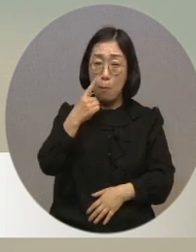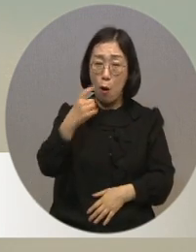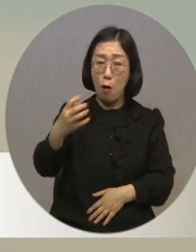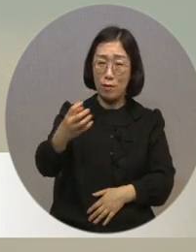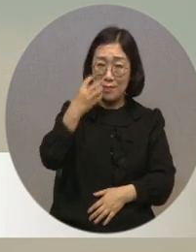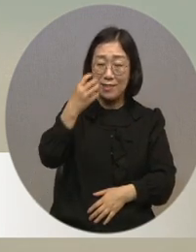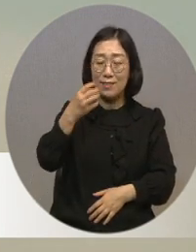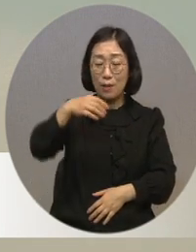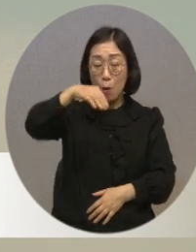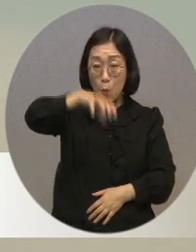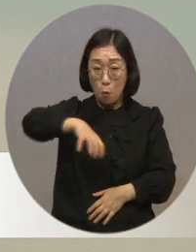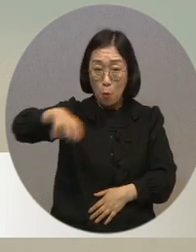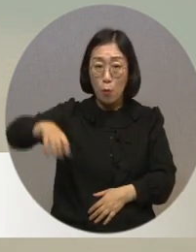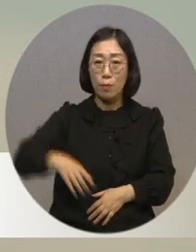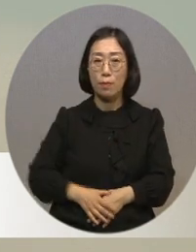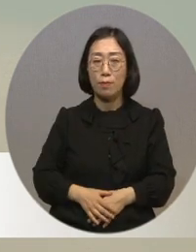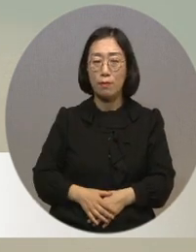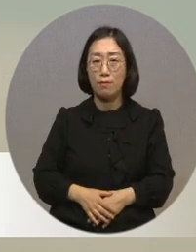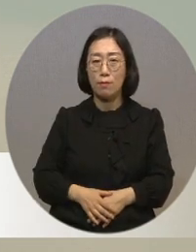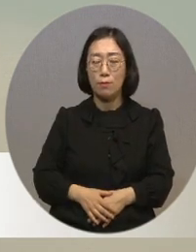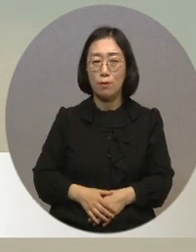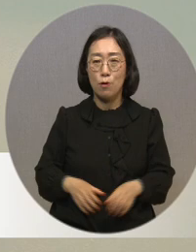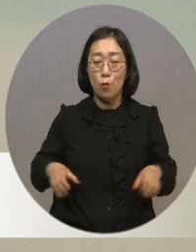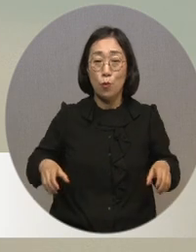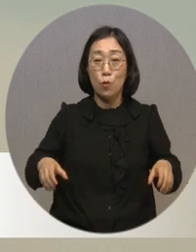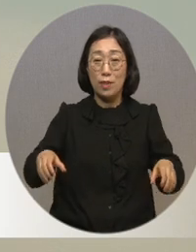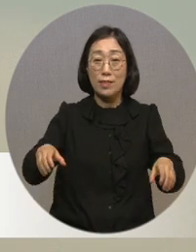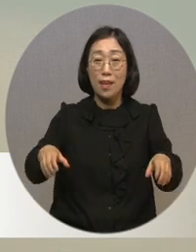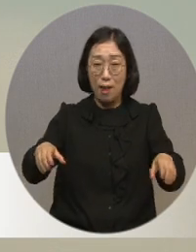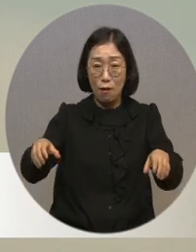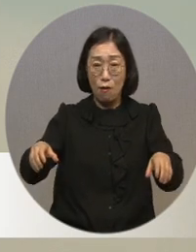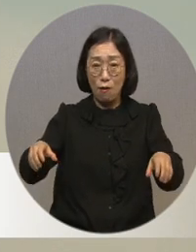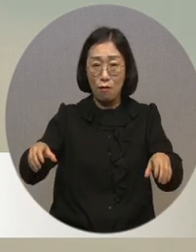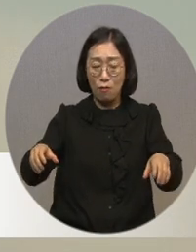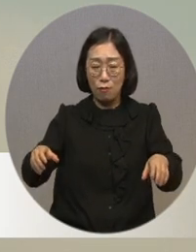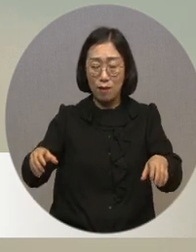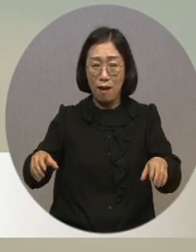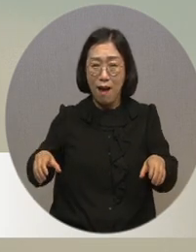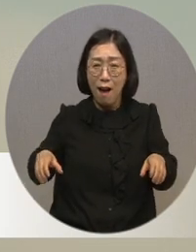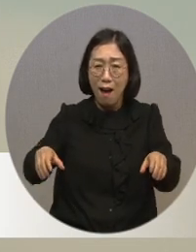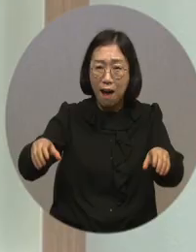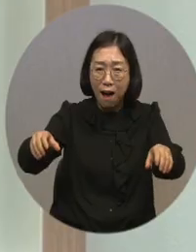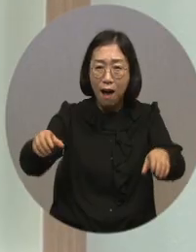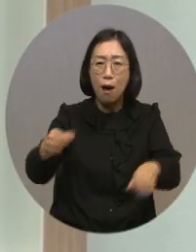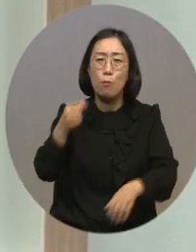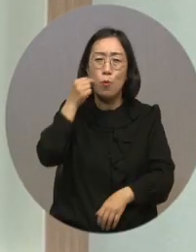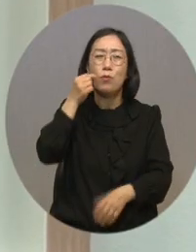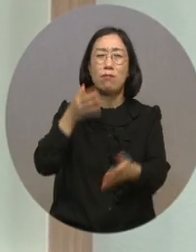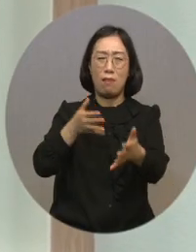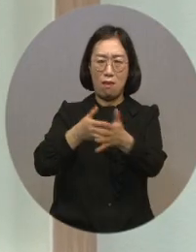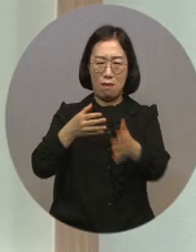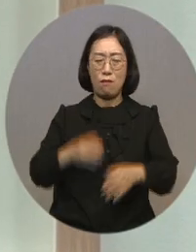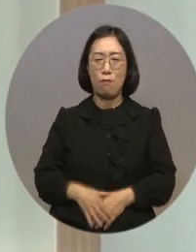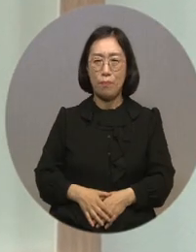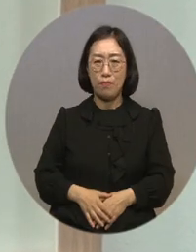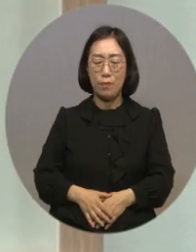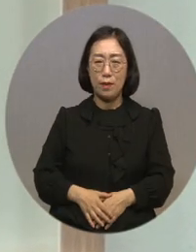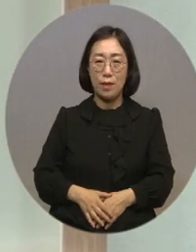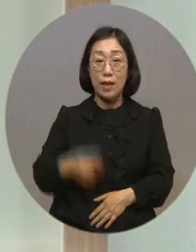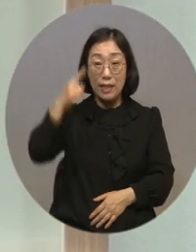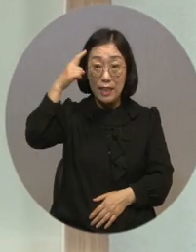경치, 멋있는 경치들, 그런 부분에 우리는 이제 휠체어 타고 진입을 못하잖아요. 작가들의 기억 속